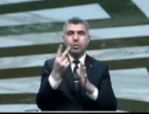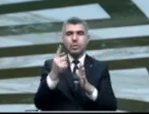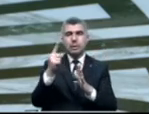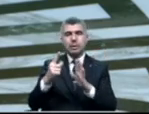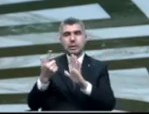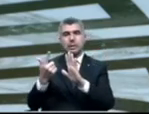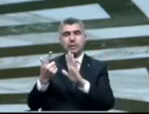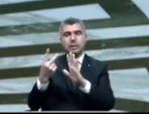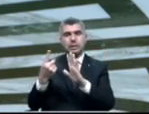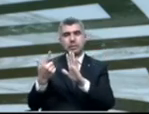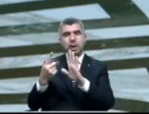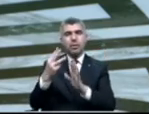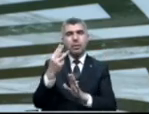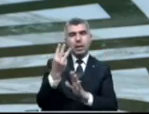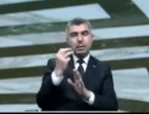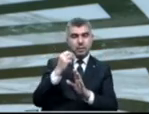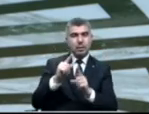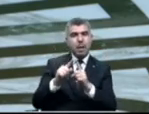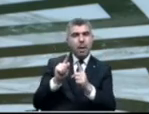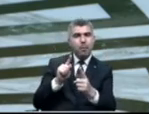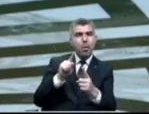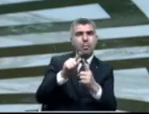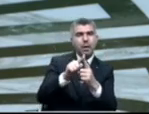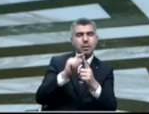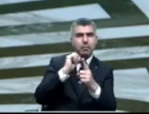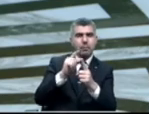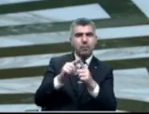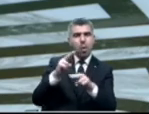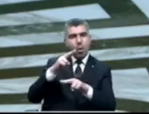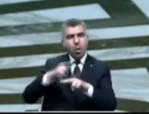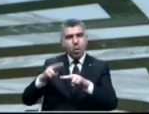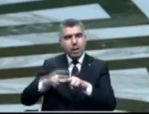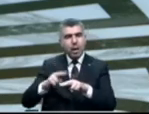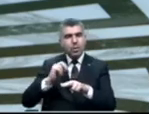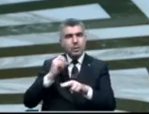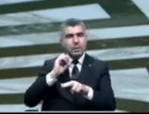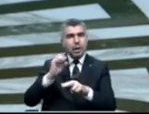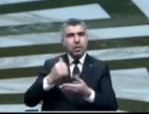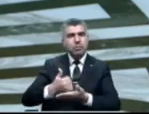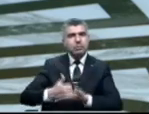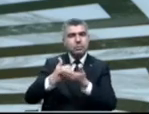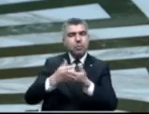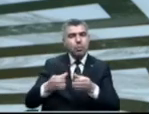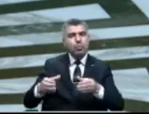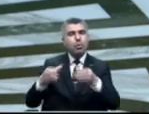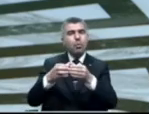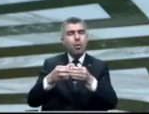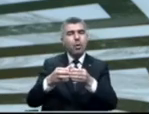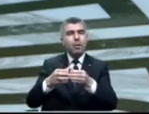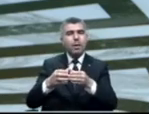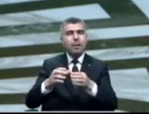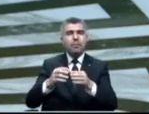21-37 واللي كيتعلق بالتسويق المباشر للفواكه والخضروات المنتجة في إطار التجميع الفلاحي دون الإلزامية المرور